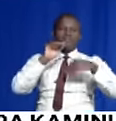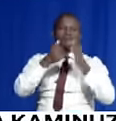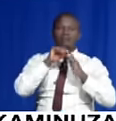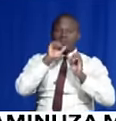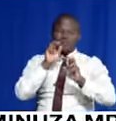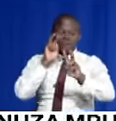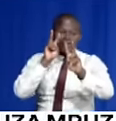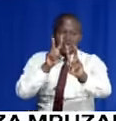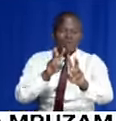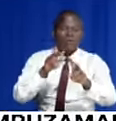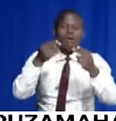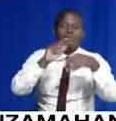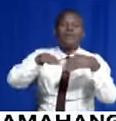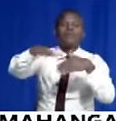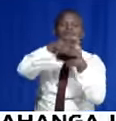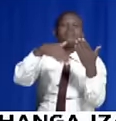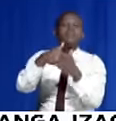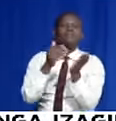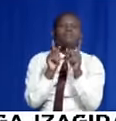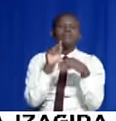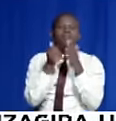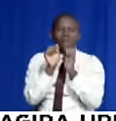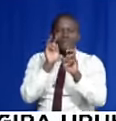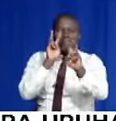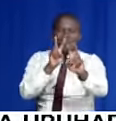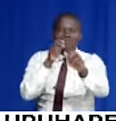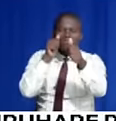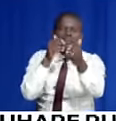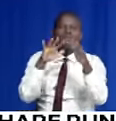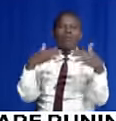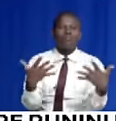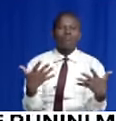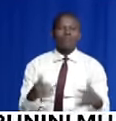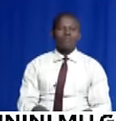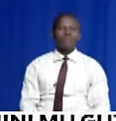batazashobora kugeraho umuhango nyirizina uzabera abantu bazashobora kubikurikira